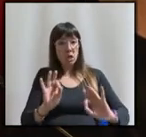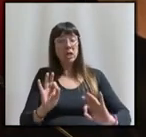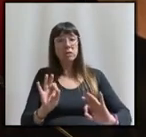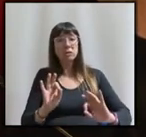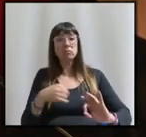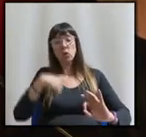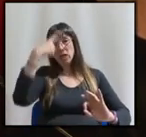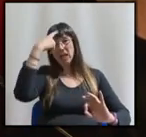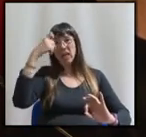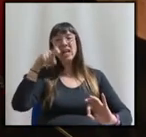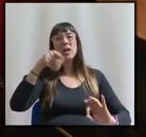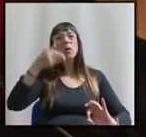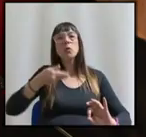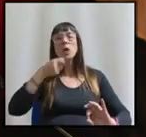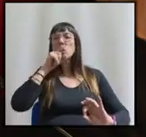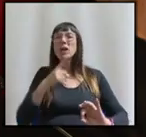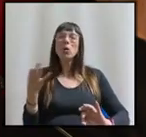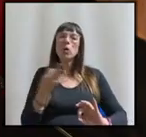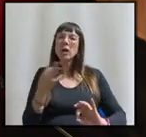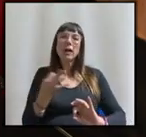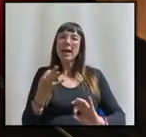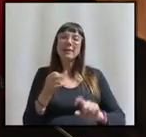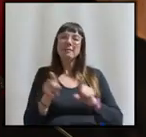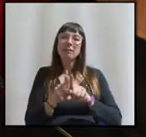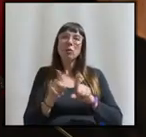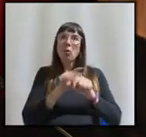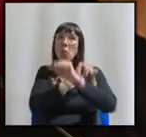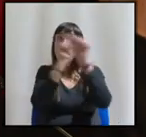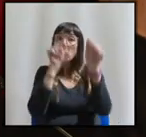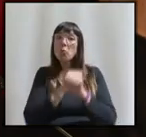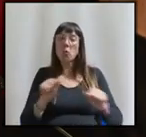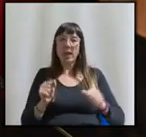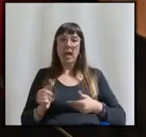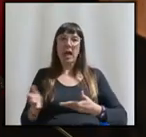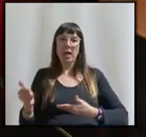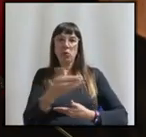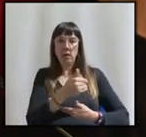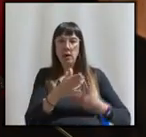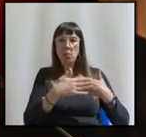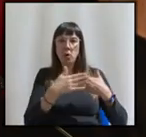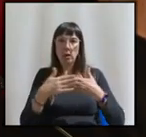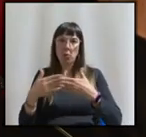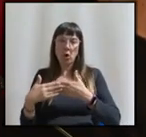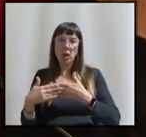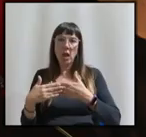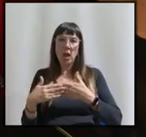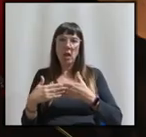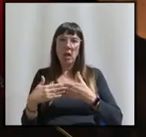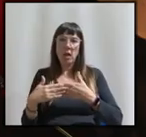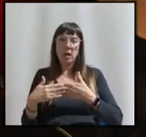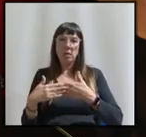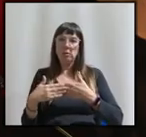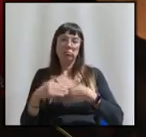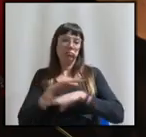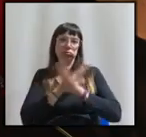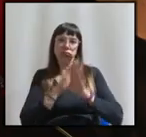el més important és que s'ha desistit del model de recollida de residus del porta a porta i ens entenem amb un model realment que des de